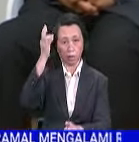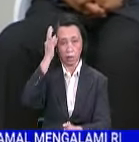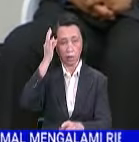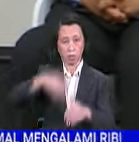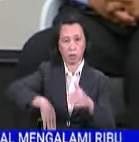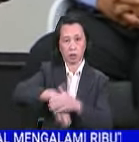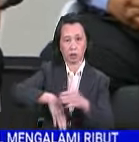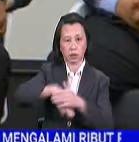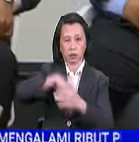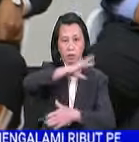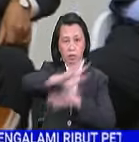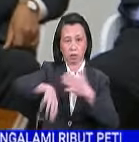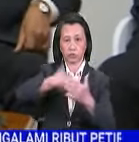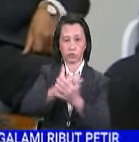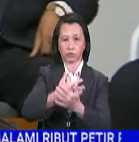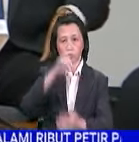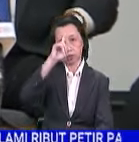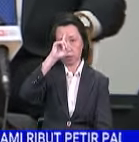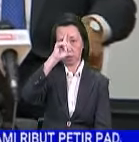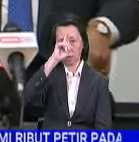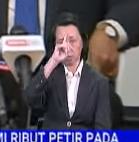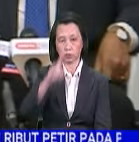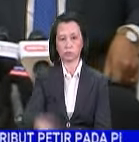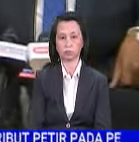Bola Sepak seluruh India.